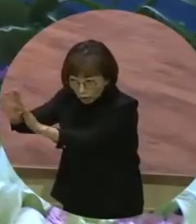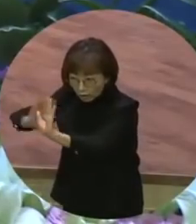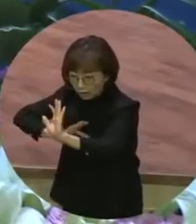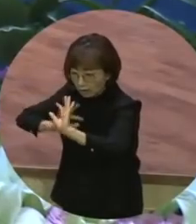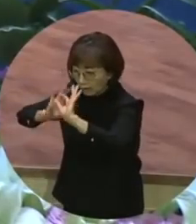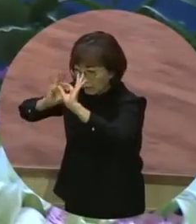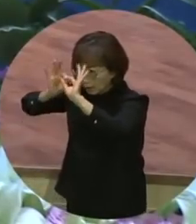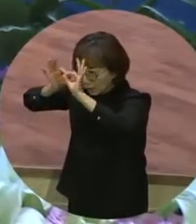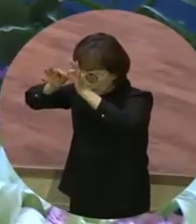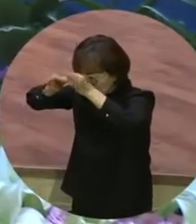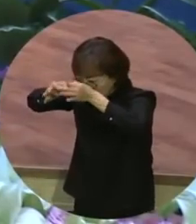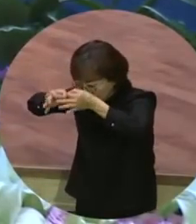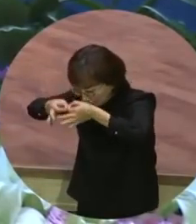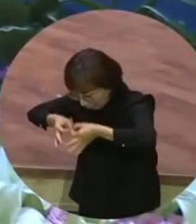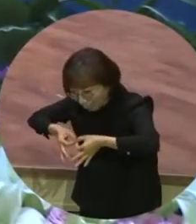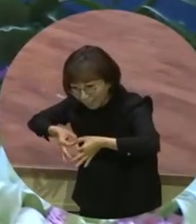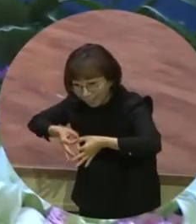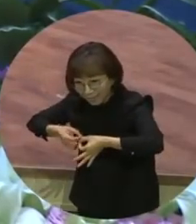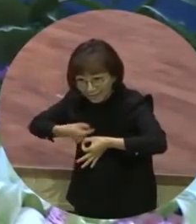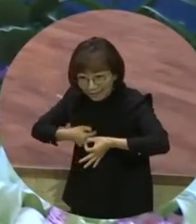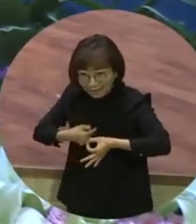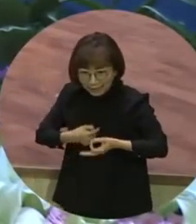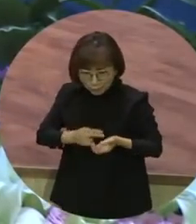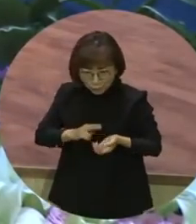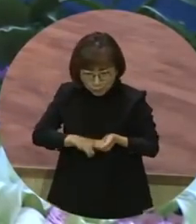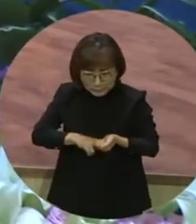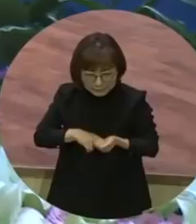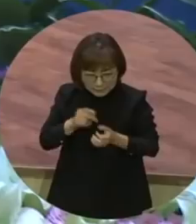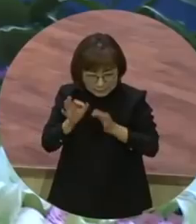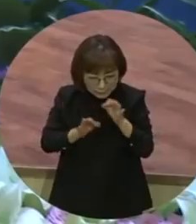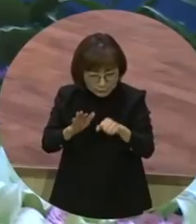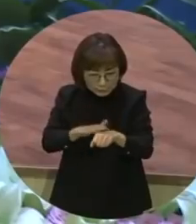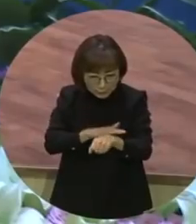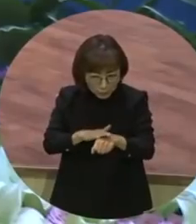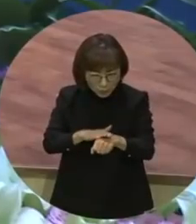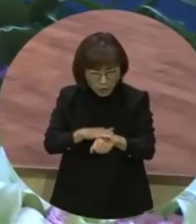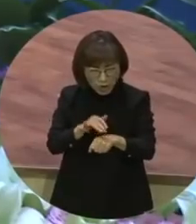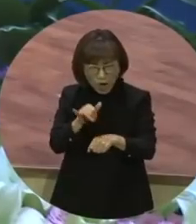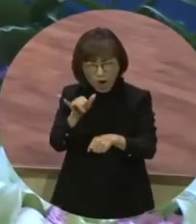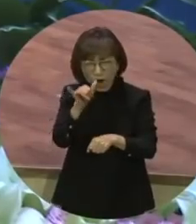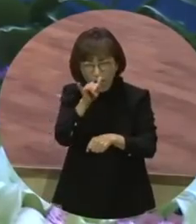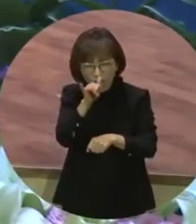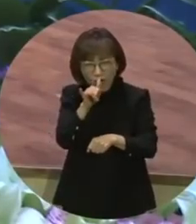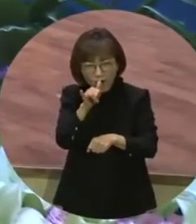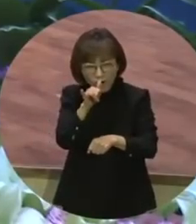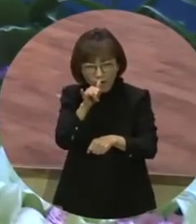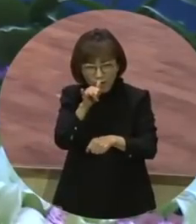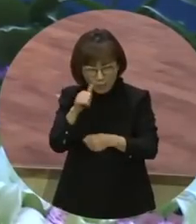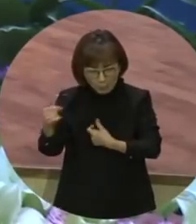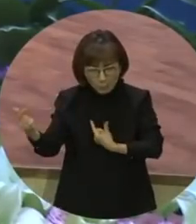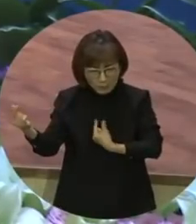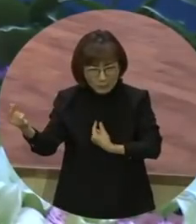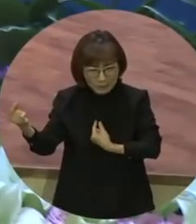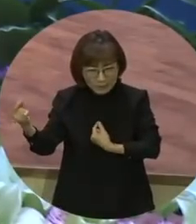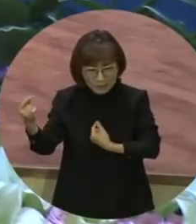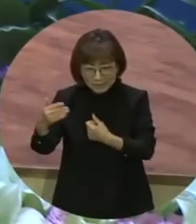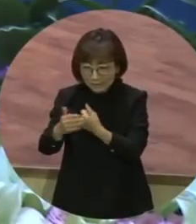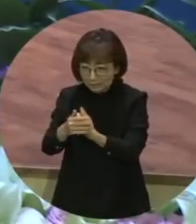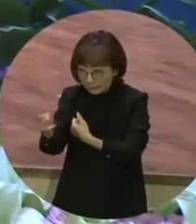있는, 응? 그것을 발견해야 돼. 아, 나도 내 속에서 자기 자신을 돌아봐야